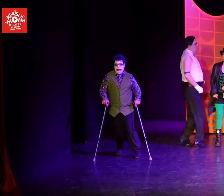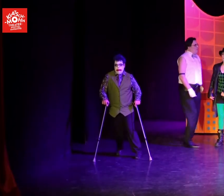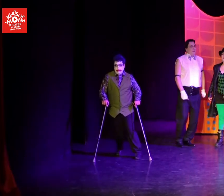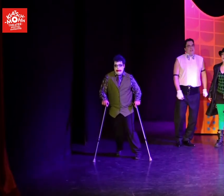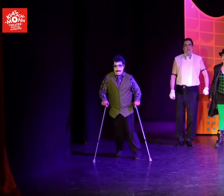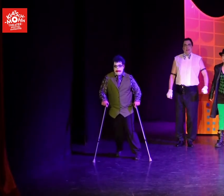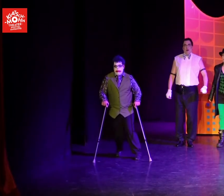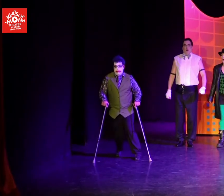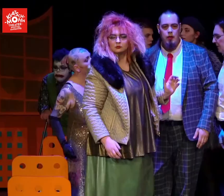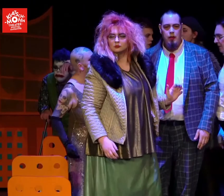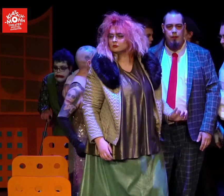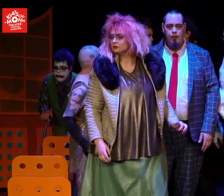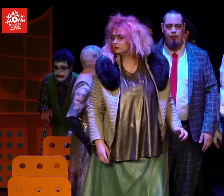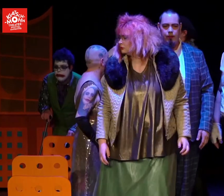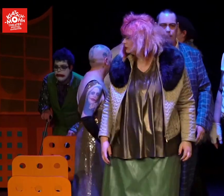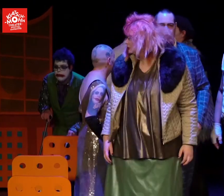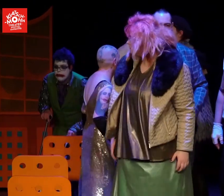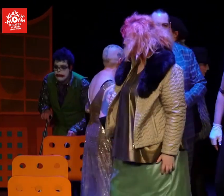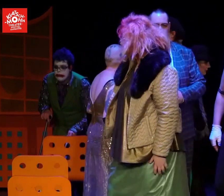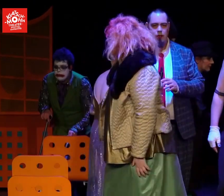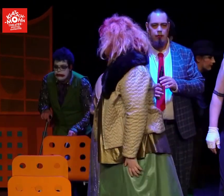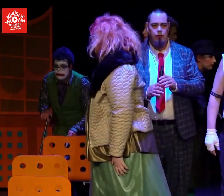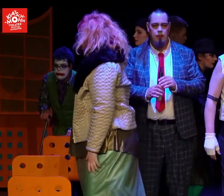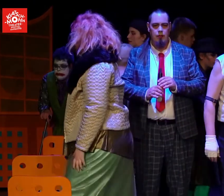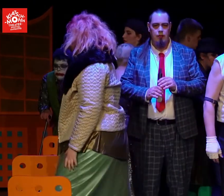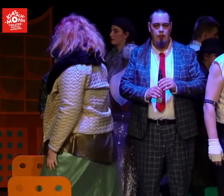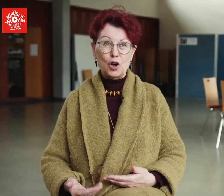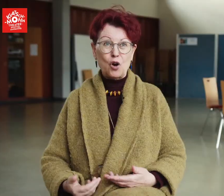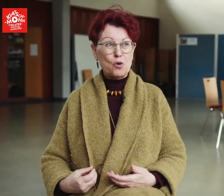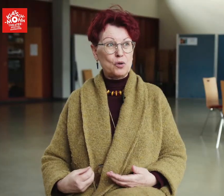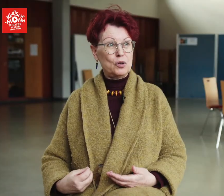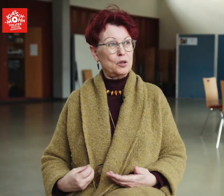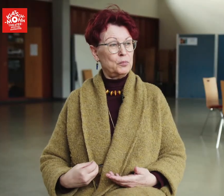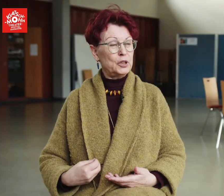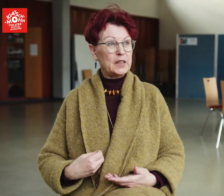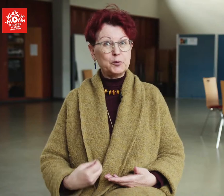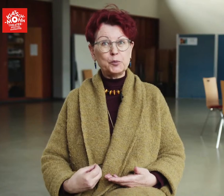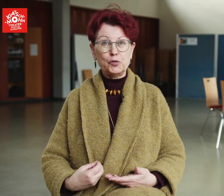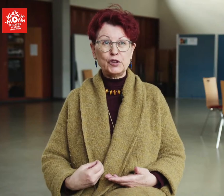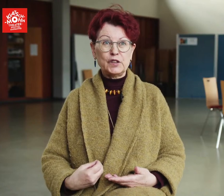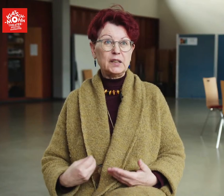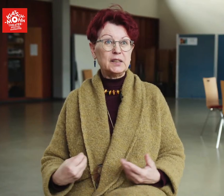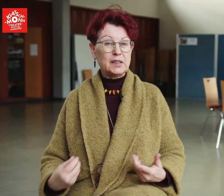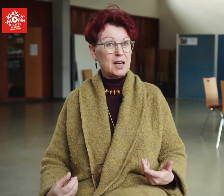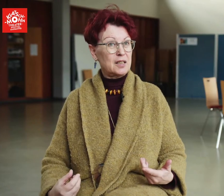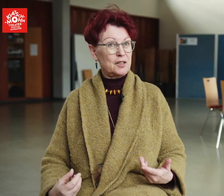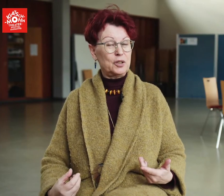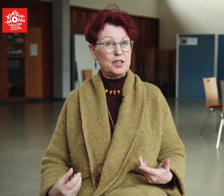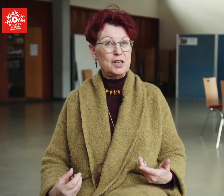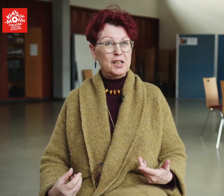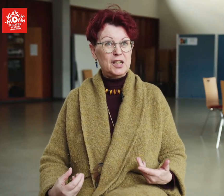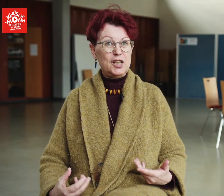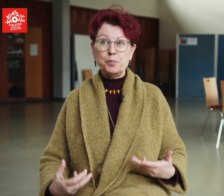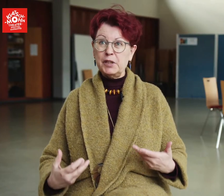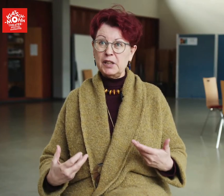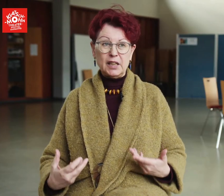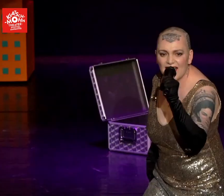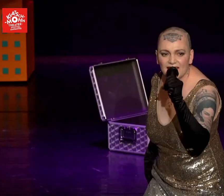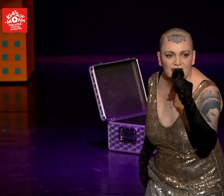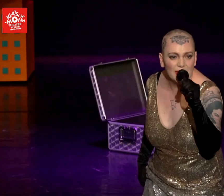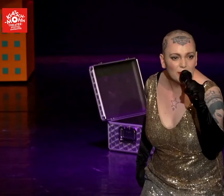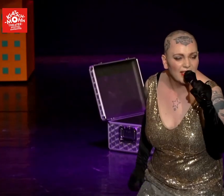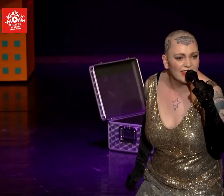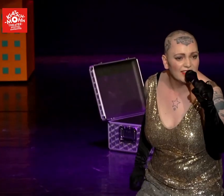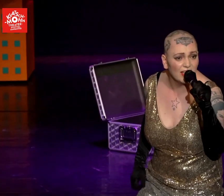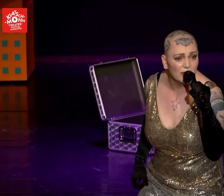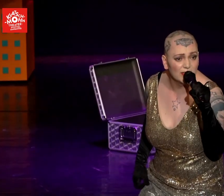das Sie hier entwickeln können, dann auch noch auf eine Bühne gehen können und auch mit Selbstbewusstsein sagen können, ich bin